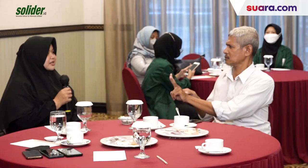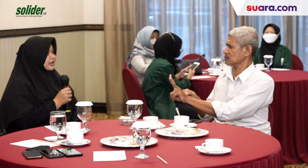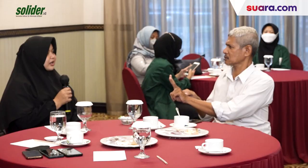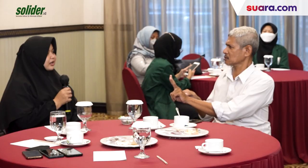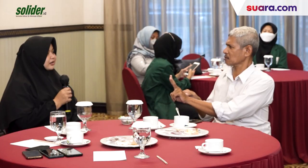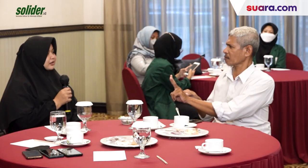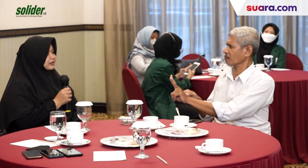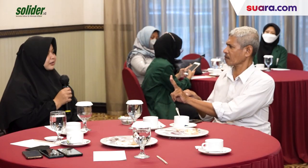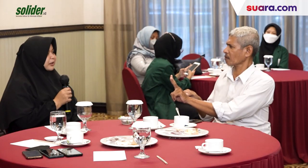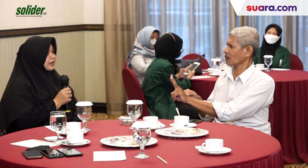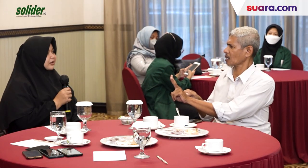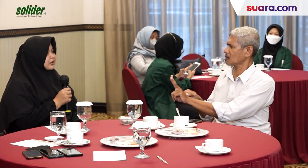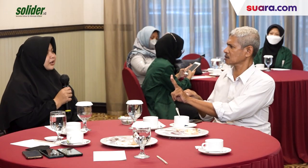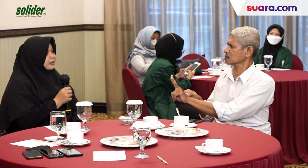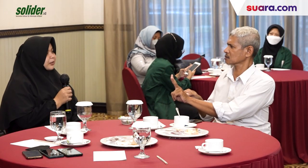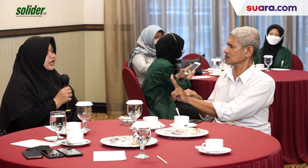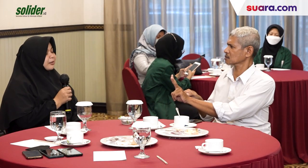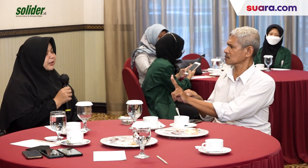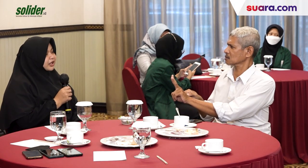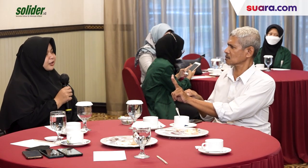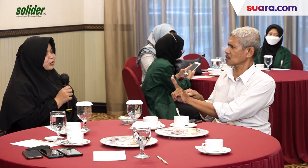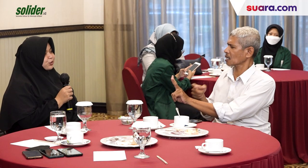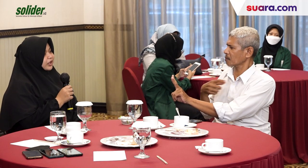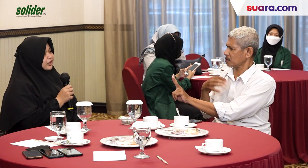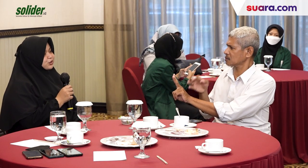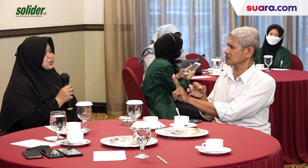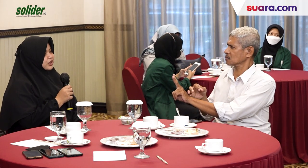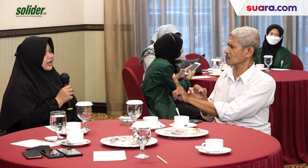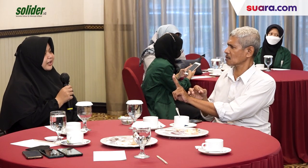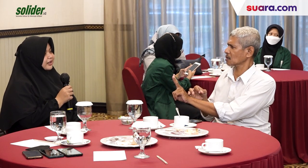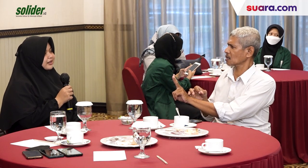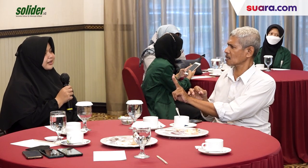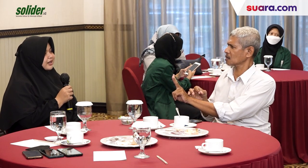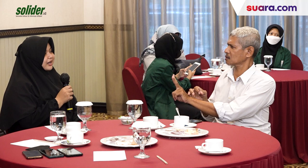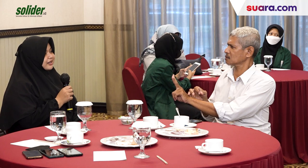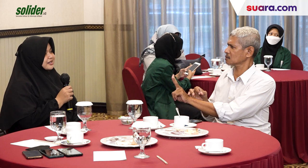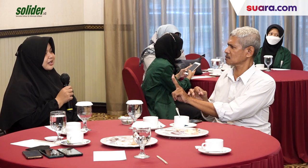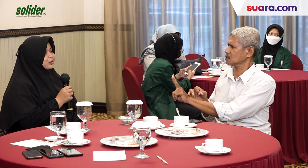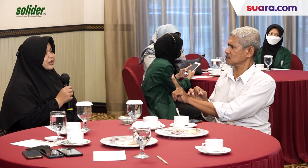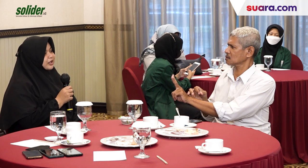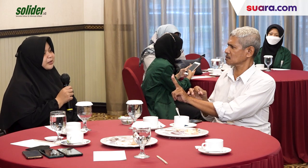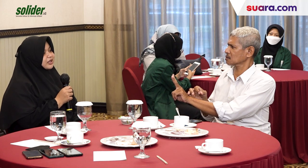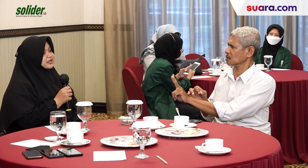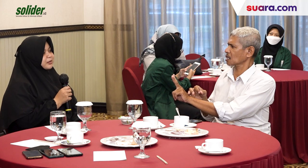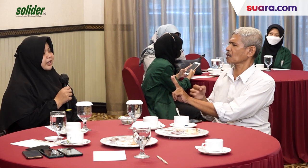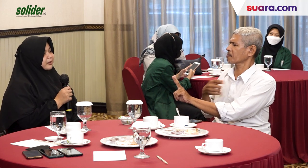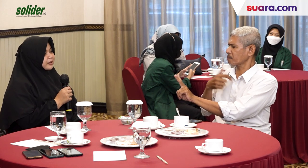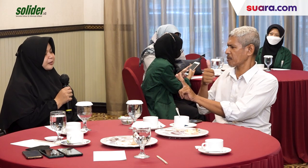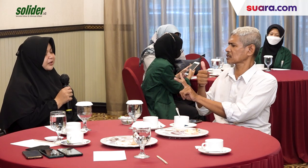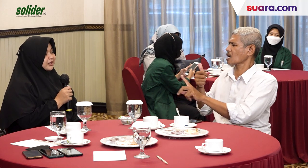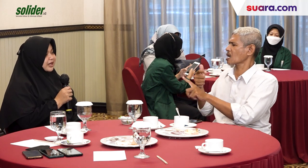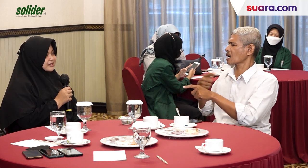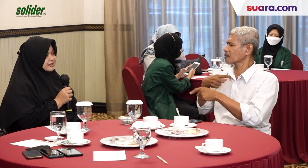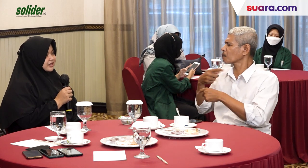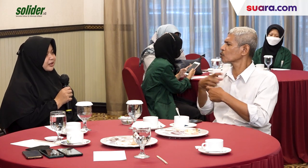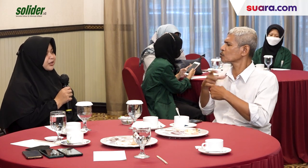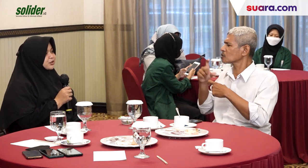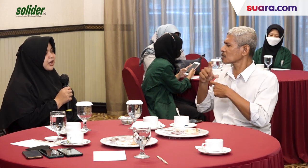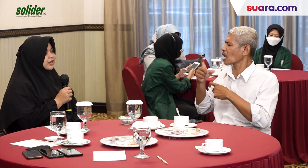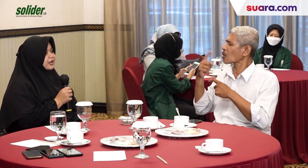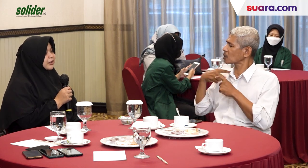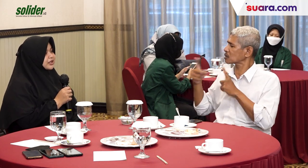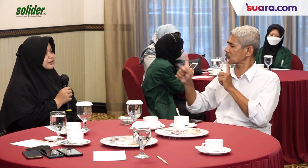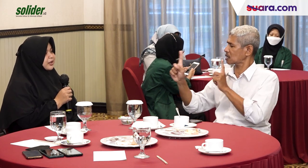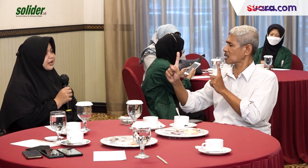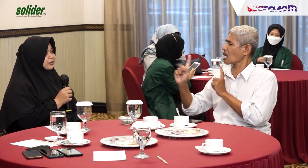Nabi Yesaya Oh memang pendamping yang dibutuhkan itu juga akhirnya tidak hanya satu dari penerjemah yang dengar saja